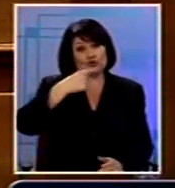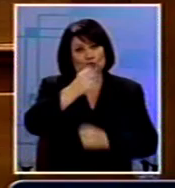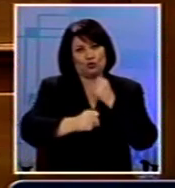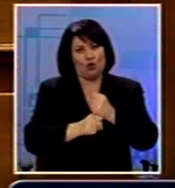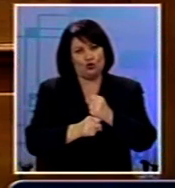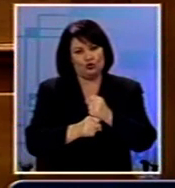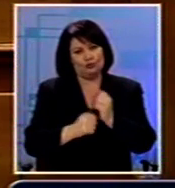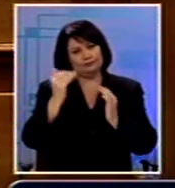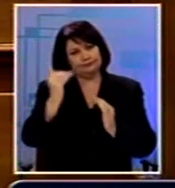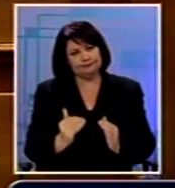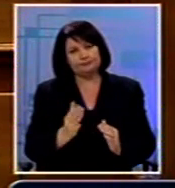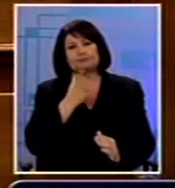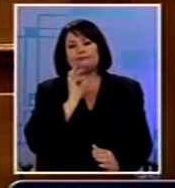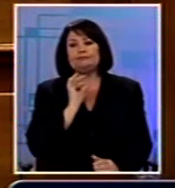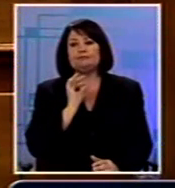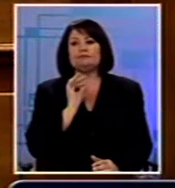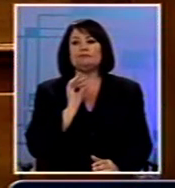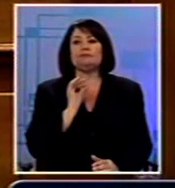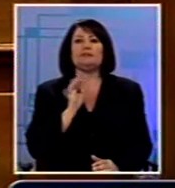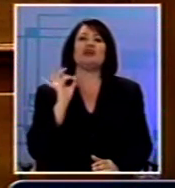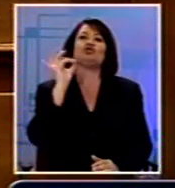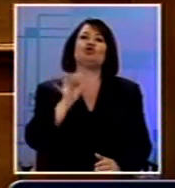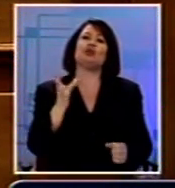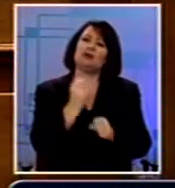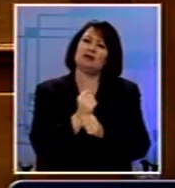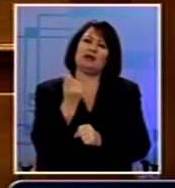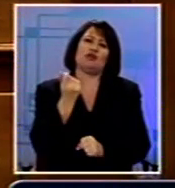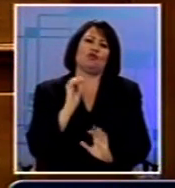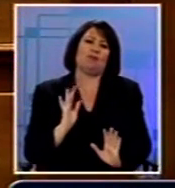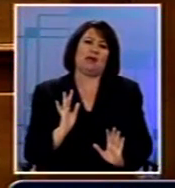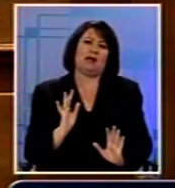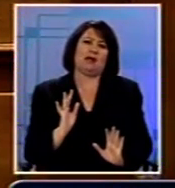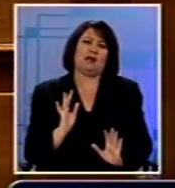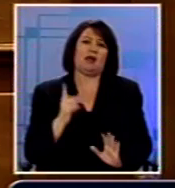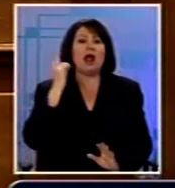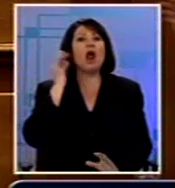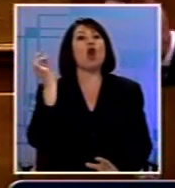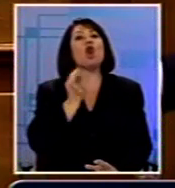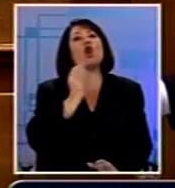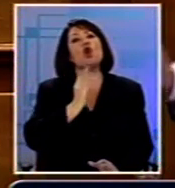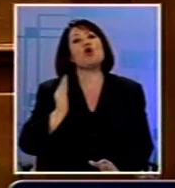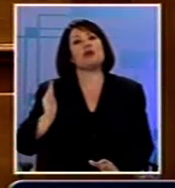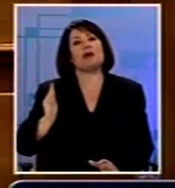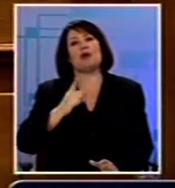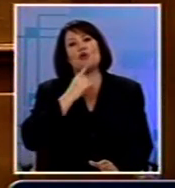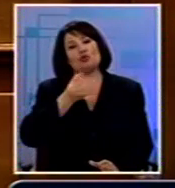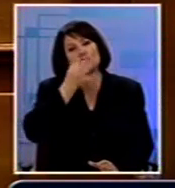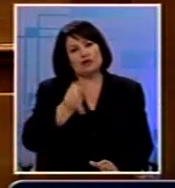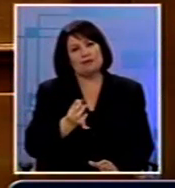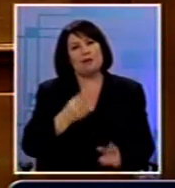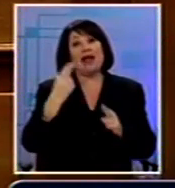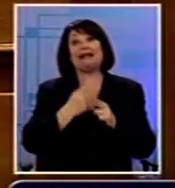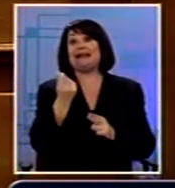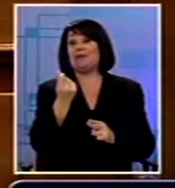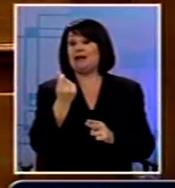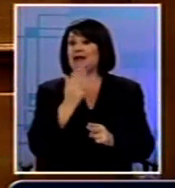χρονιά για να μην διαταραχθούν οι δημοσιονομικοί στόχοι και με παράλληλο εξορθολογισμό, όπως ελέγχθη πριν, και των αντικειμενικών